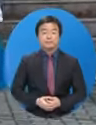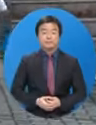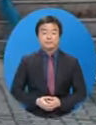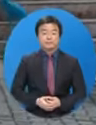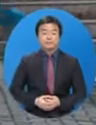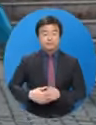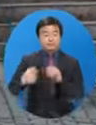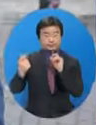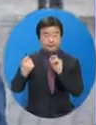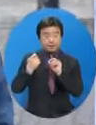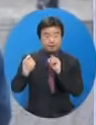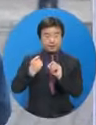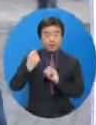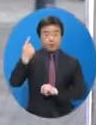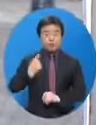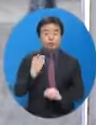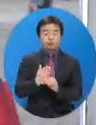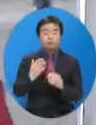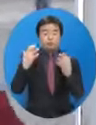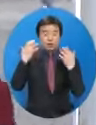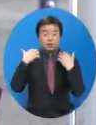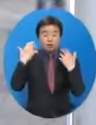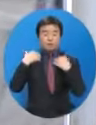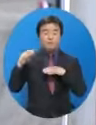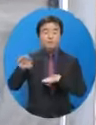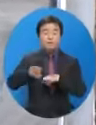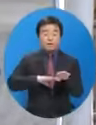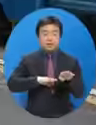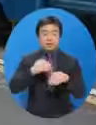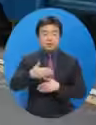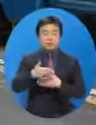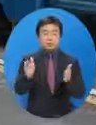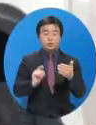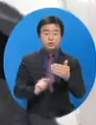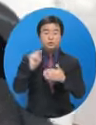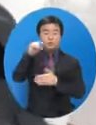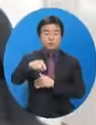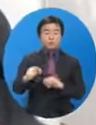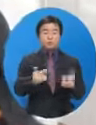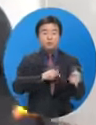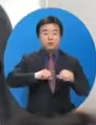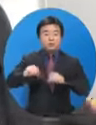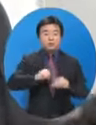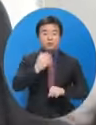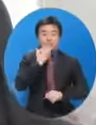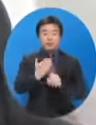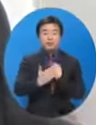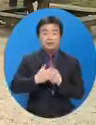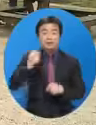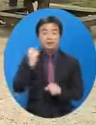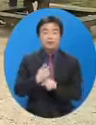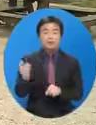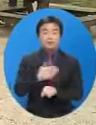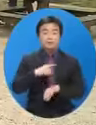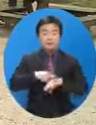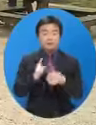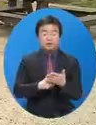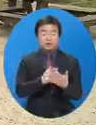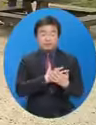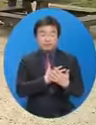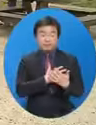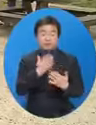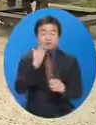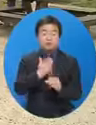코앞으로 다가온 여름방학. 교실을 벗어나 다양한 활동을 해볼 수 있다는 생각에 벌써부터 마음이 설렙니다.